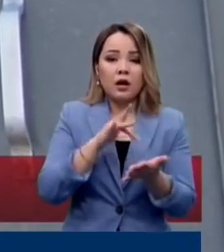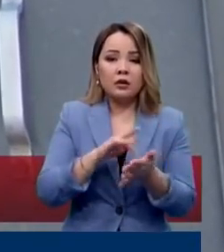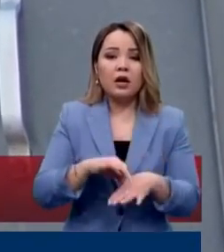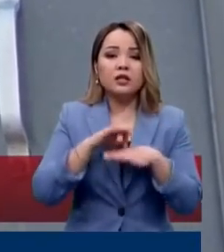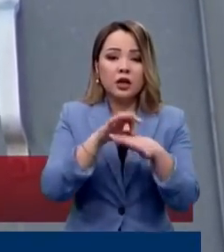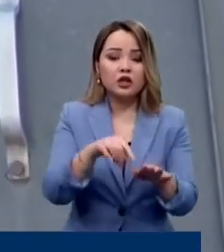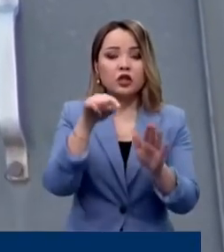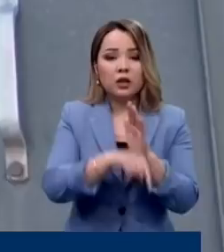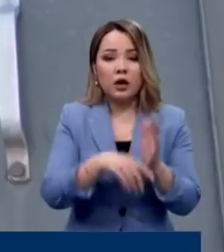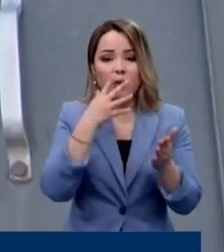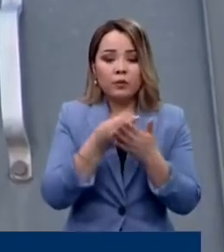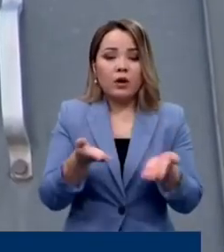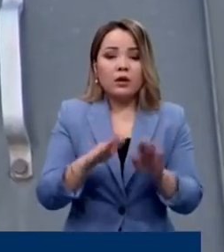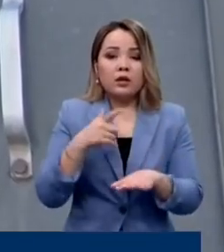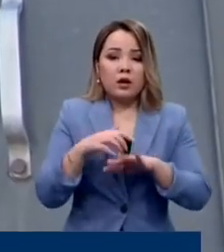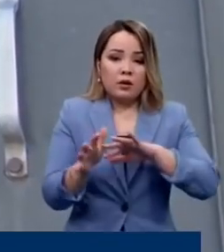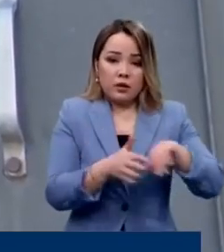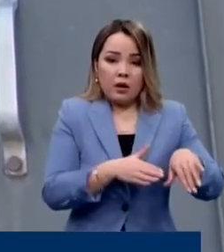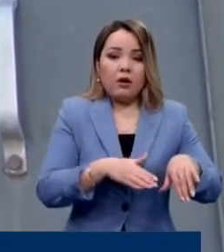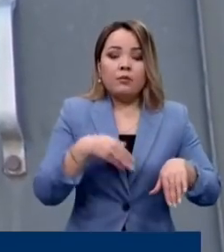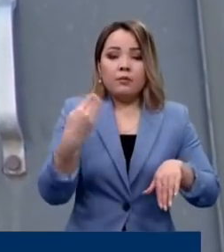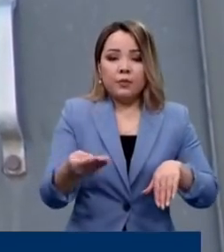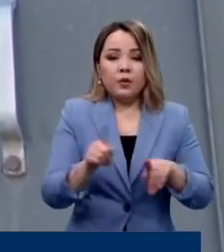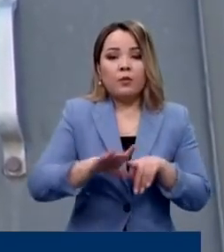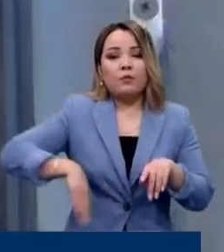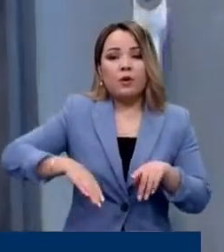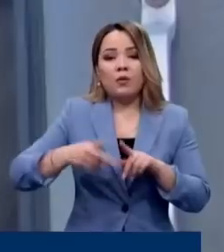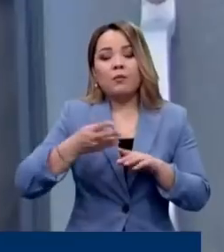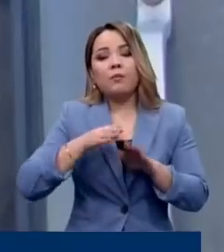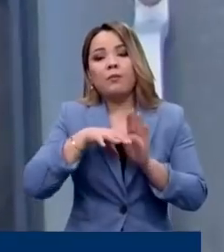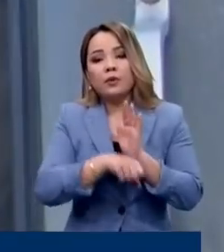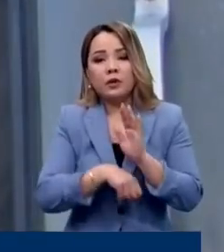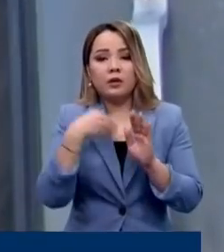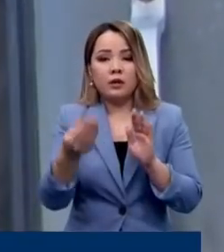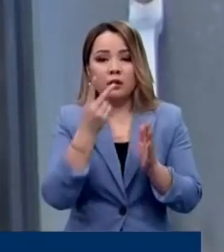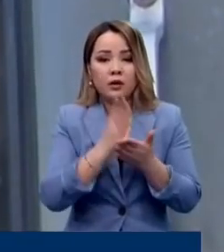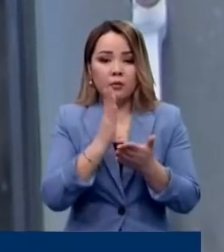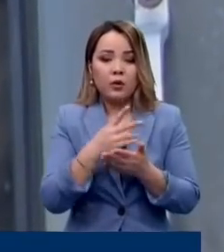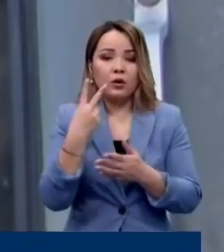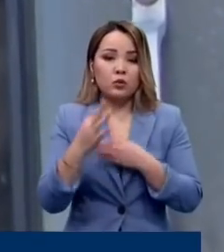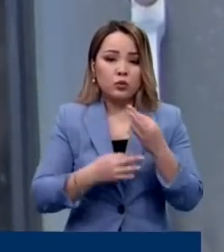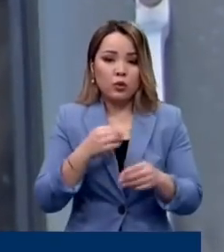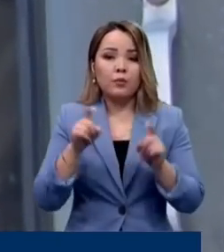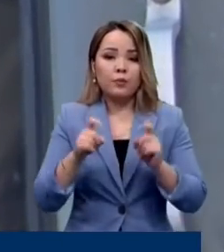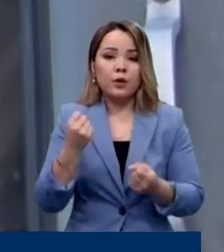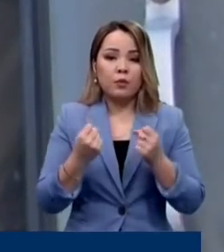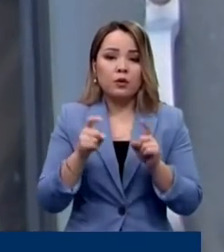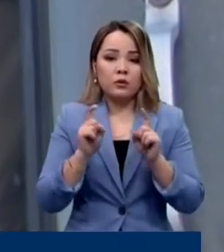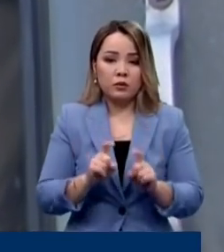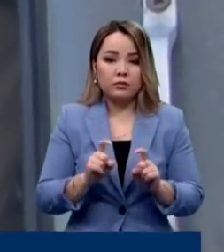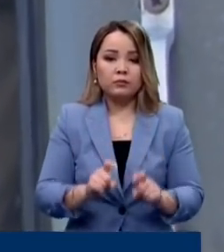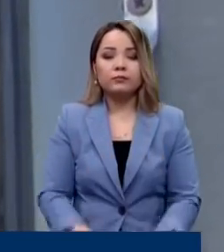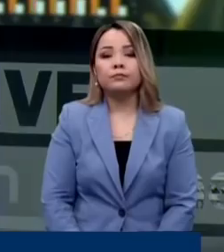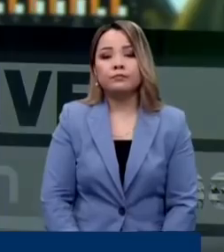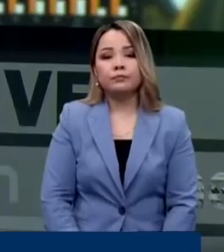бар. Көбінесе соған қалдырады да, и біз сияқты кісілерге бермейді. 2 тәулік ке машинадамыз, КАМАЗда.